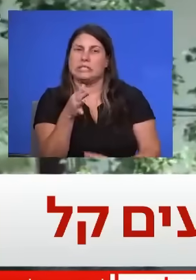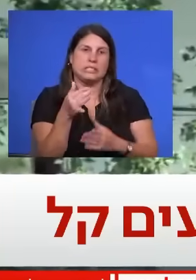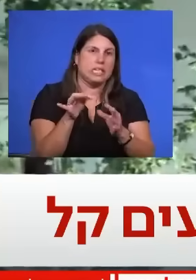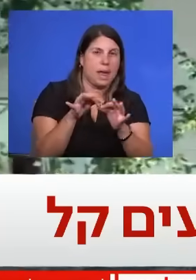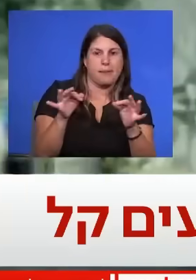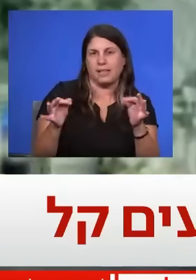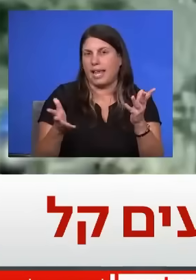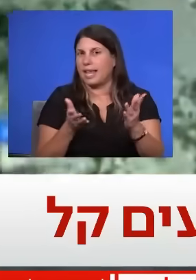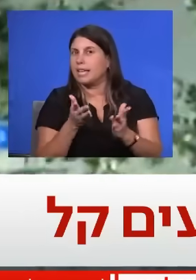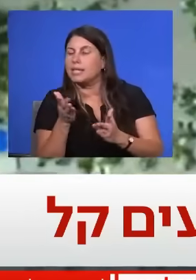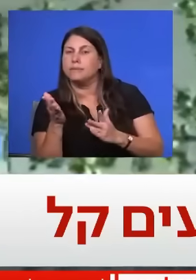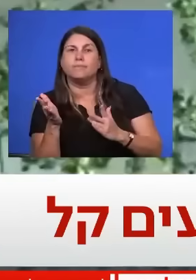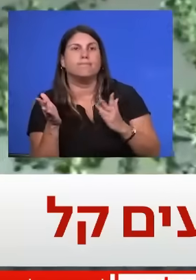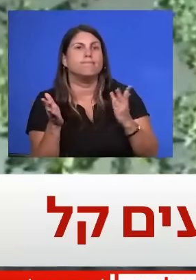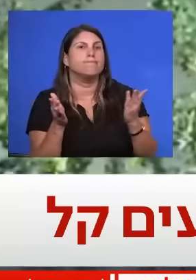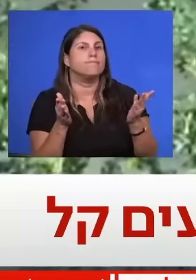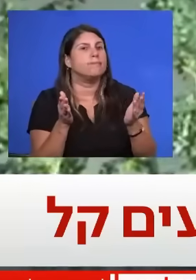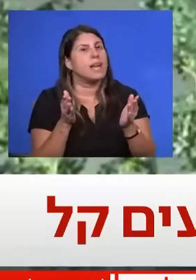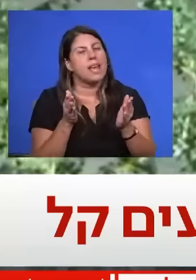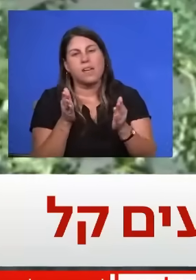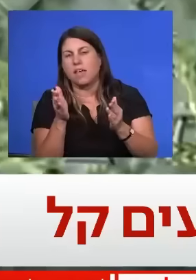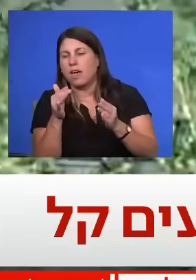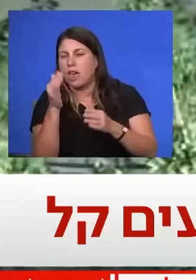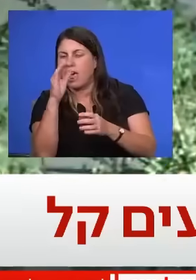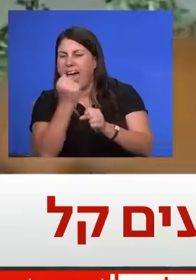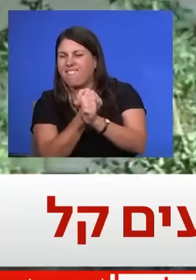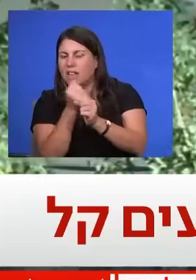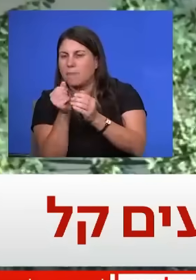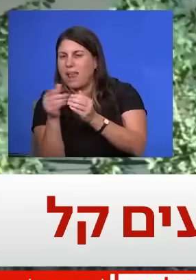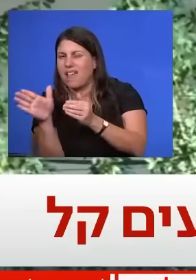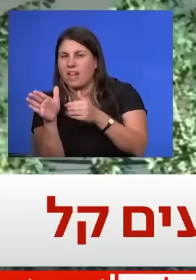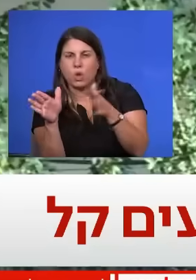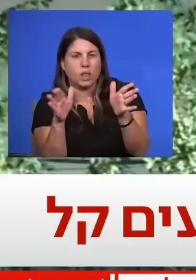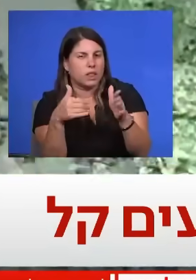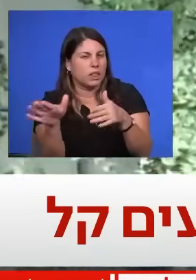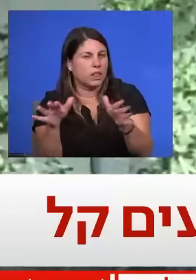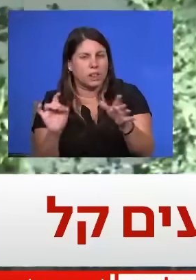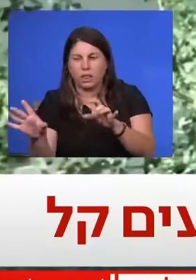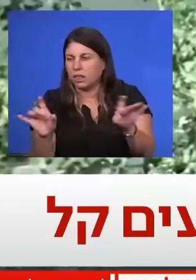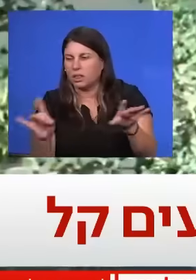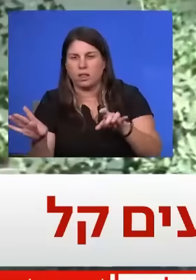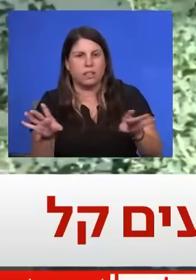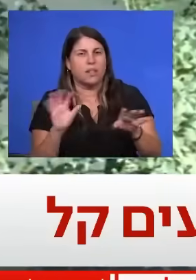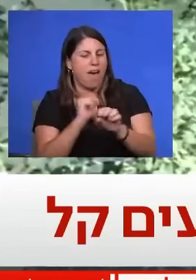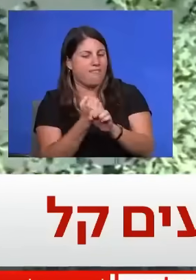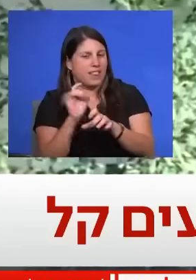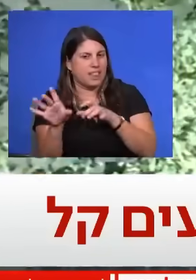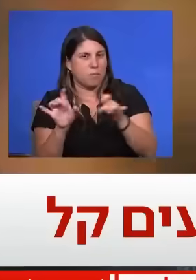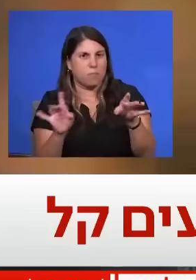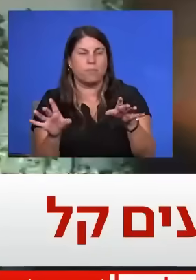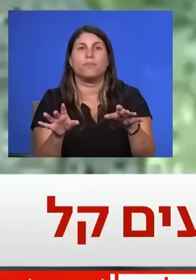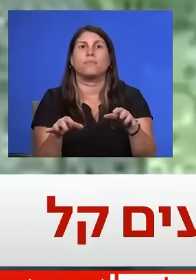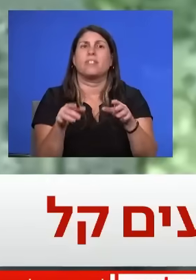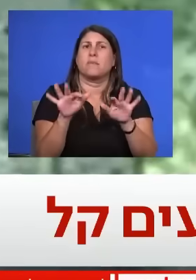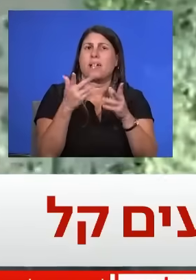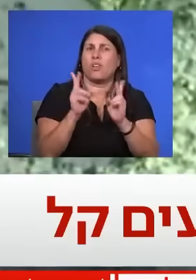את האבנים שמפריעים. כן, אנחנו רואים עד כמה שאפשר לראות מתוך הדירה,